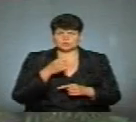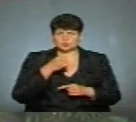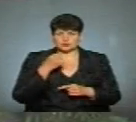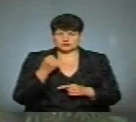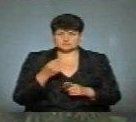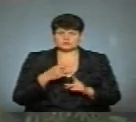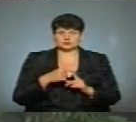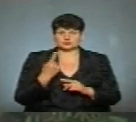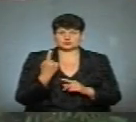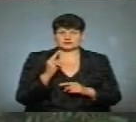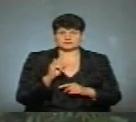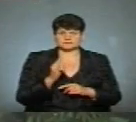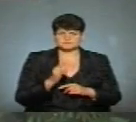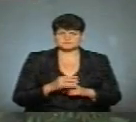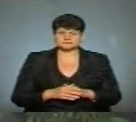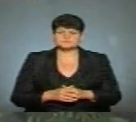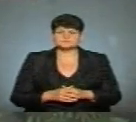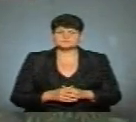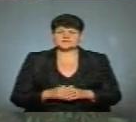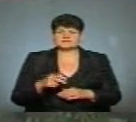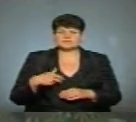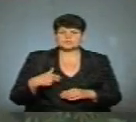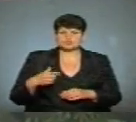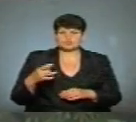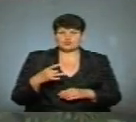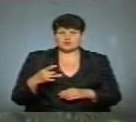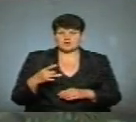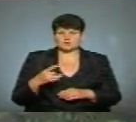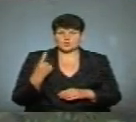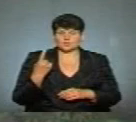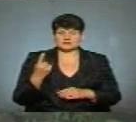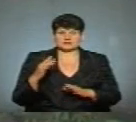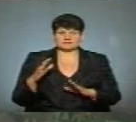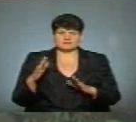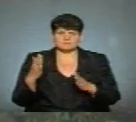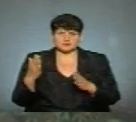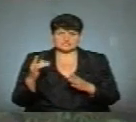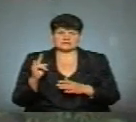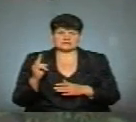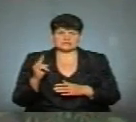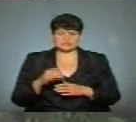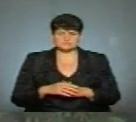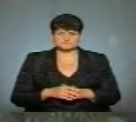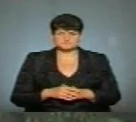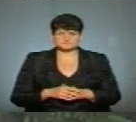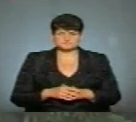дорослий і одна дитина. І в Заліщицькому районі один випадок – дитина.